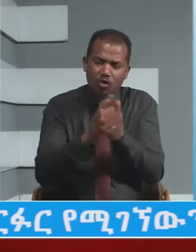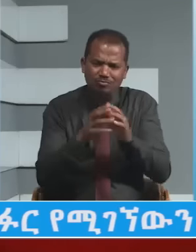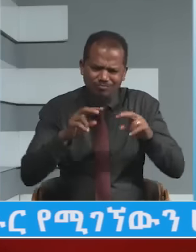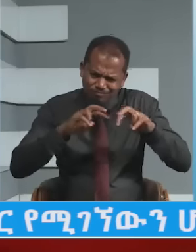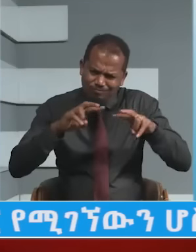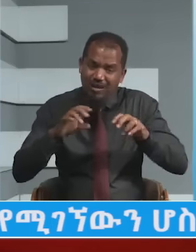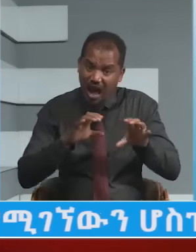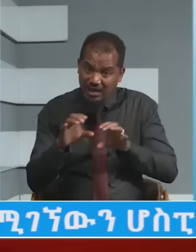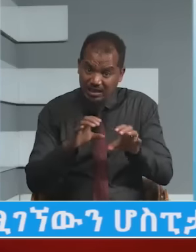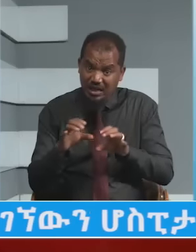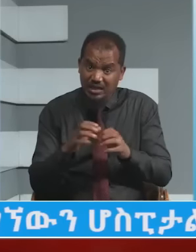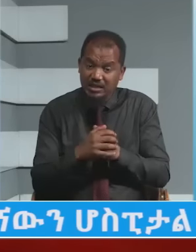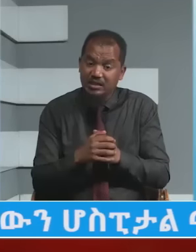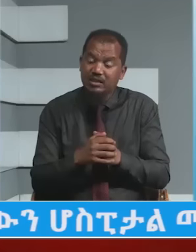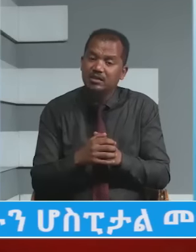ጥናት ተደርጎ